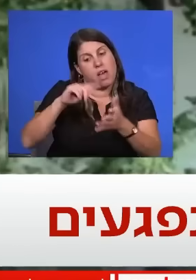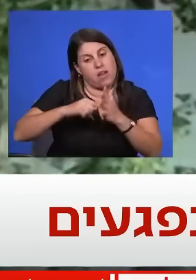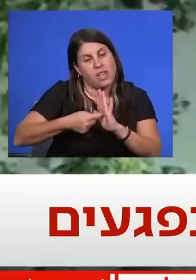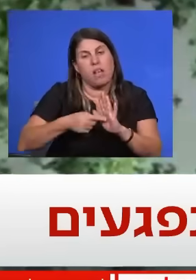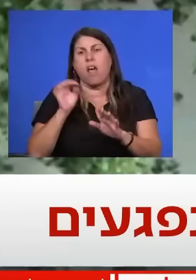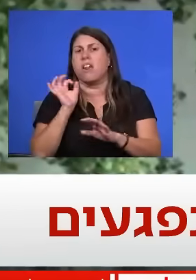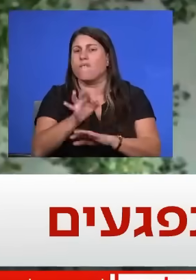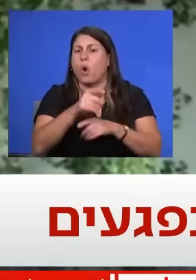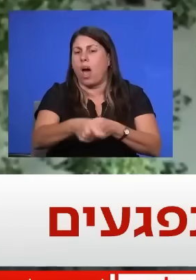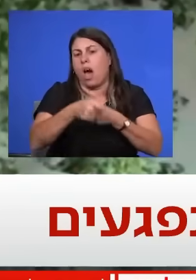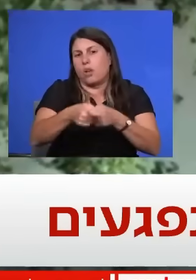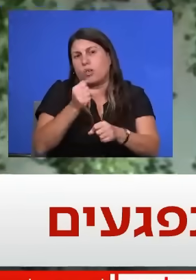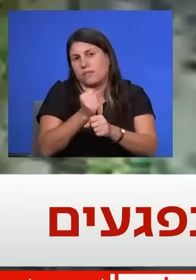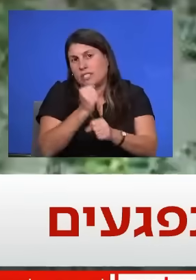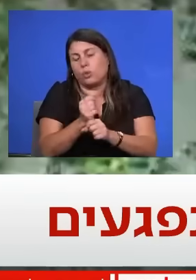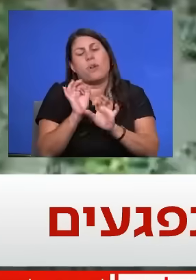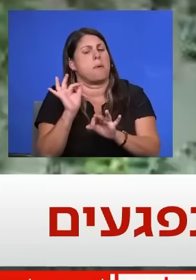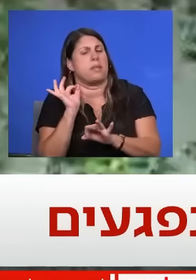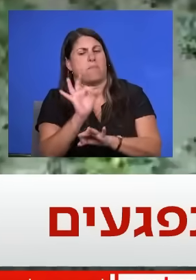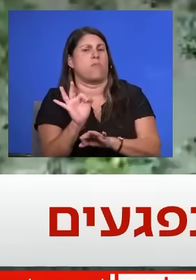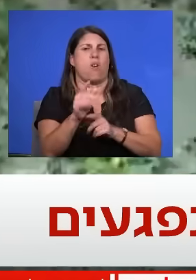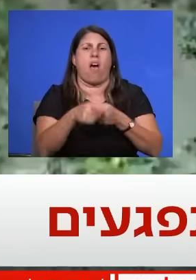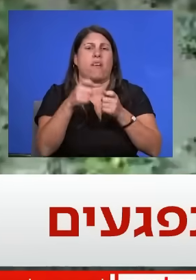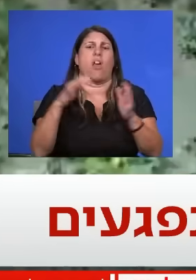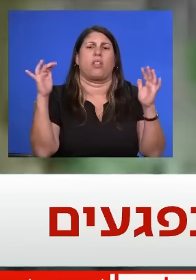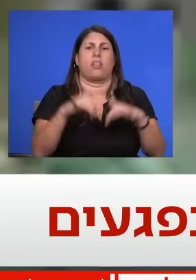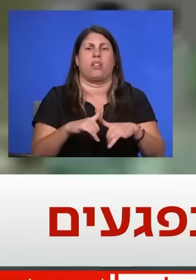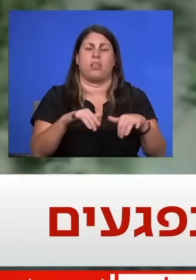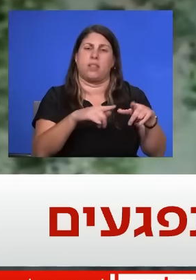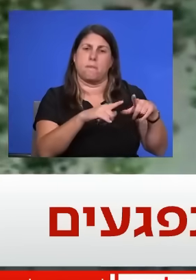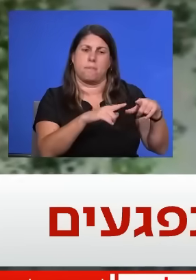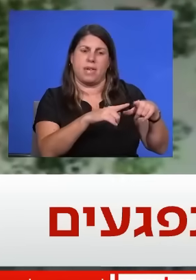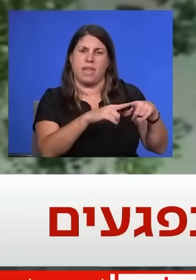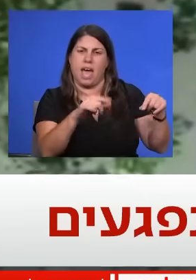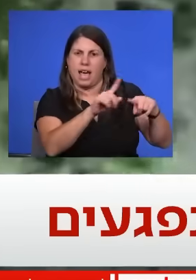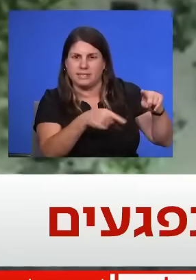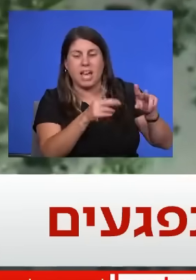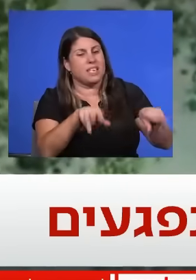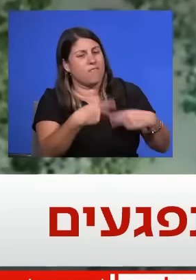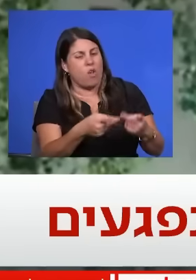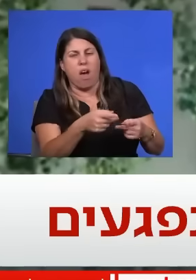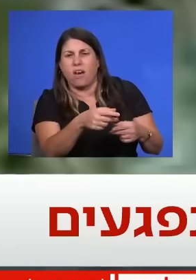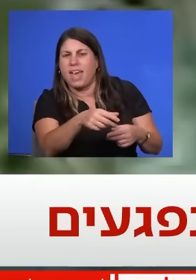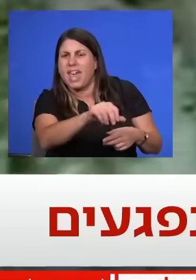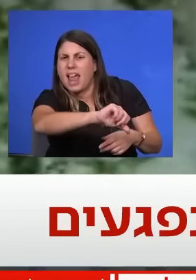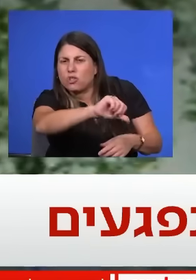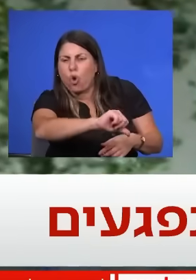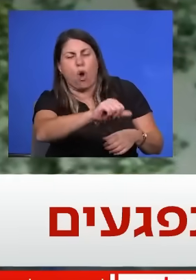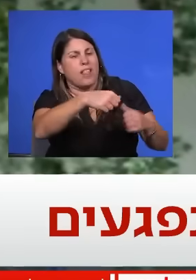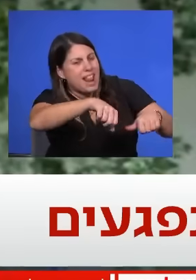קצת הצליחו, החקלאות פה עכשיו קורסת בעוטף עזה, כי לא ניתן להשקות, לא ניתן לזרוע, לא ניתן לכתוב שום דבר. ולדעתי זה היה מכוון,